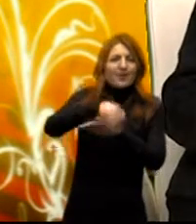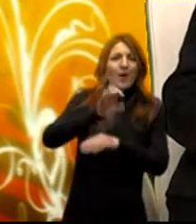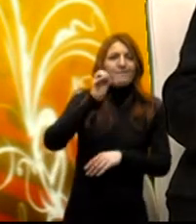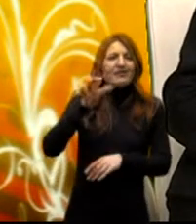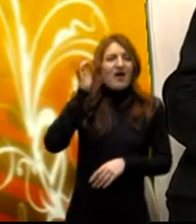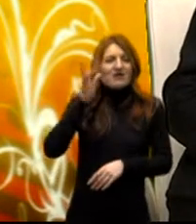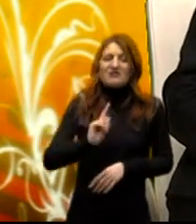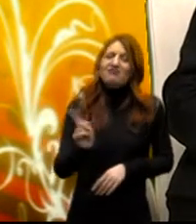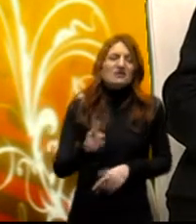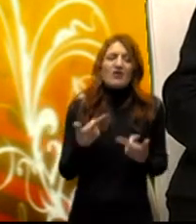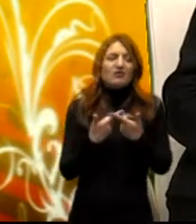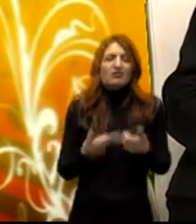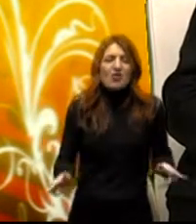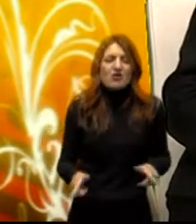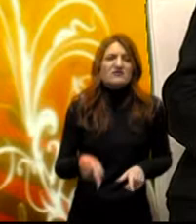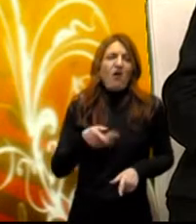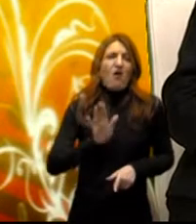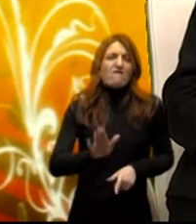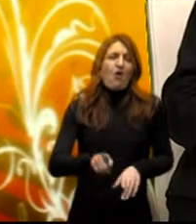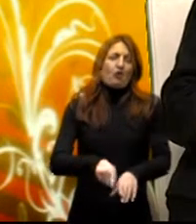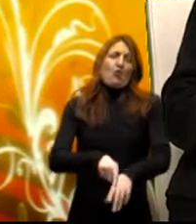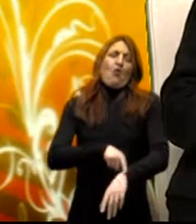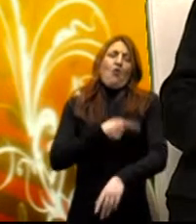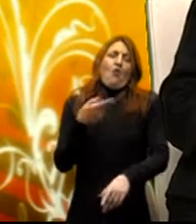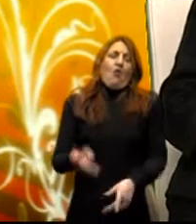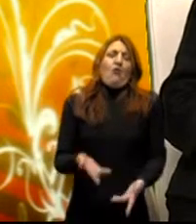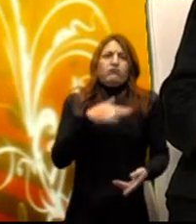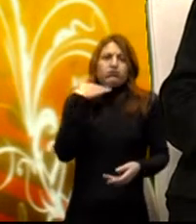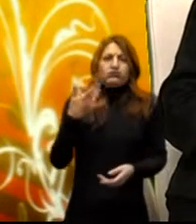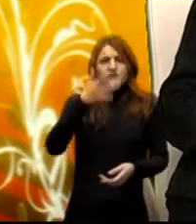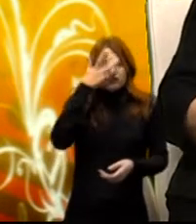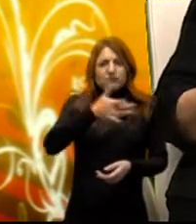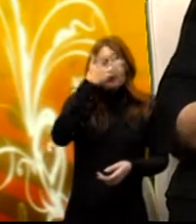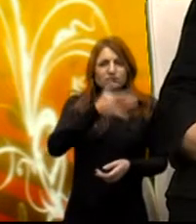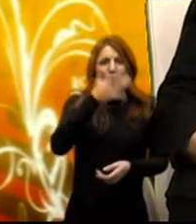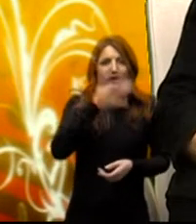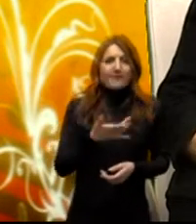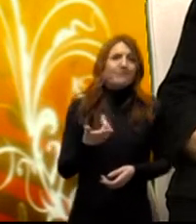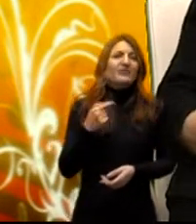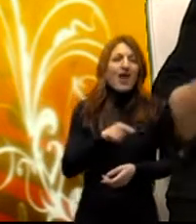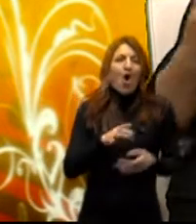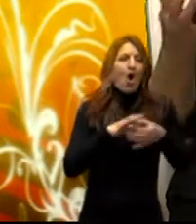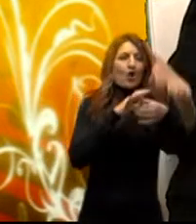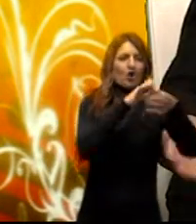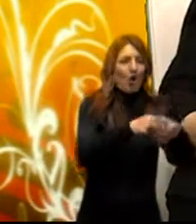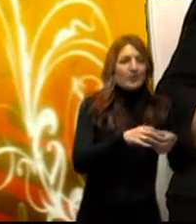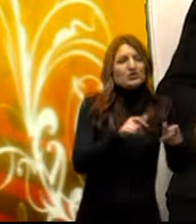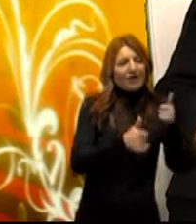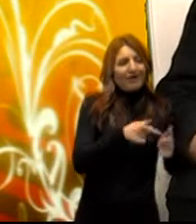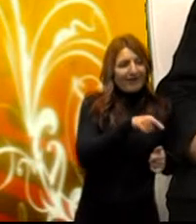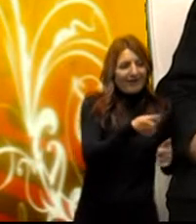ne smijemo dozvoliti da pređu u te kronične glavobolje. Znači, ni u kroničnu tenzijsku, niti